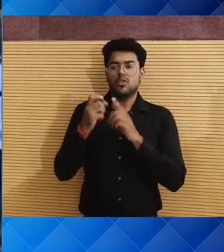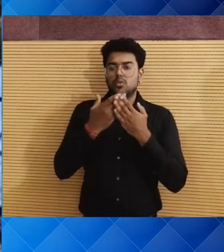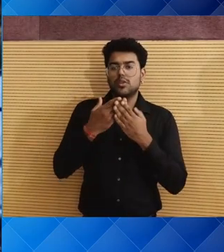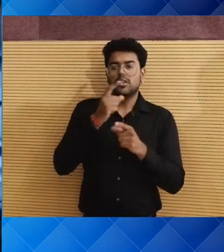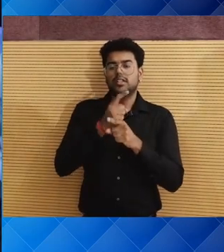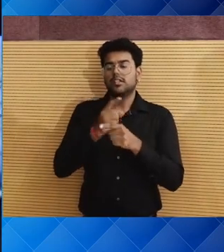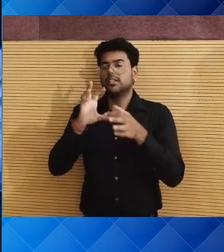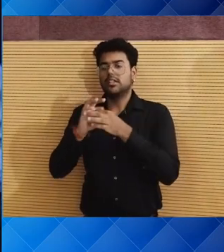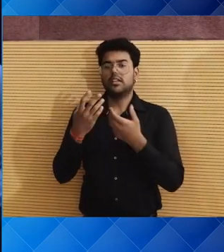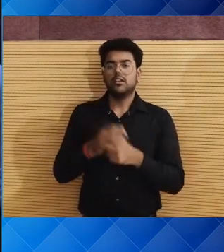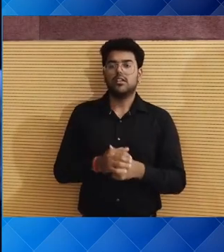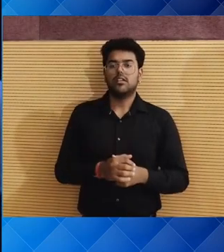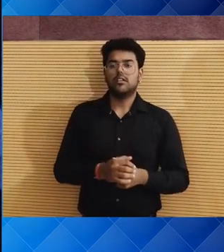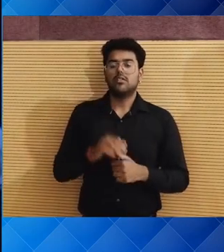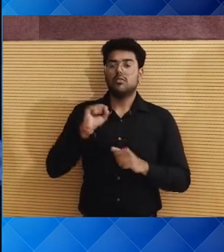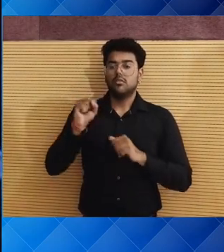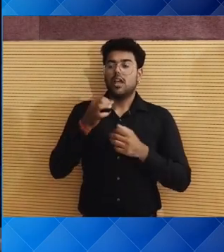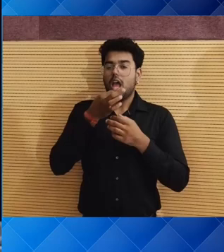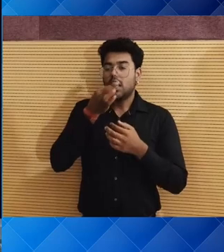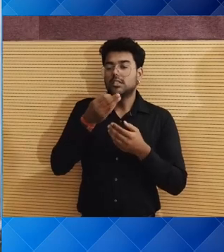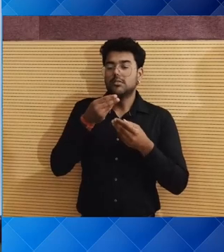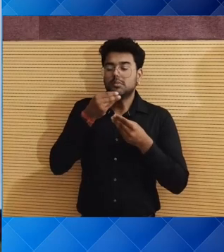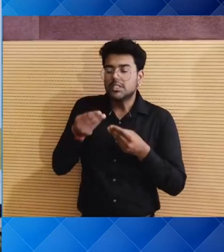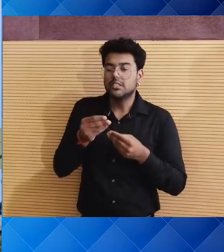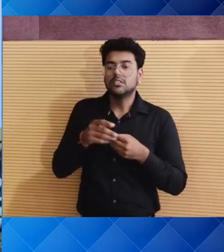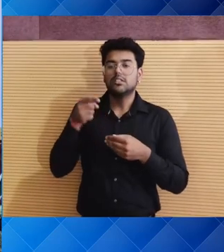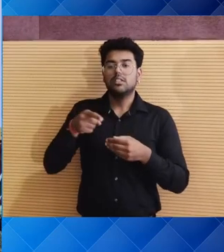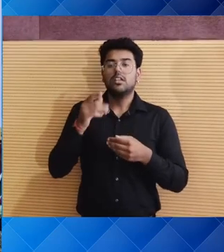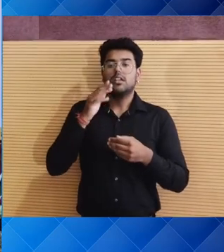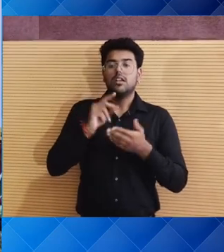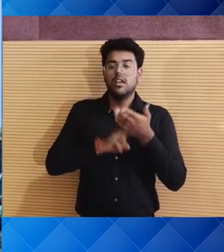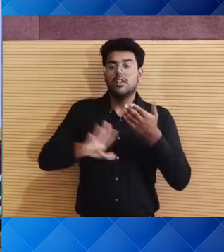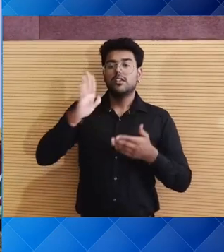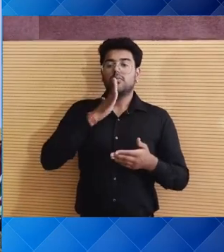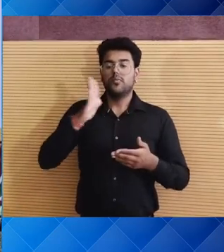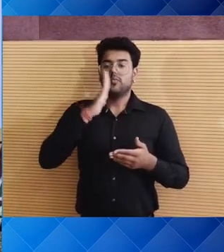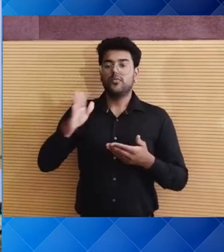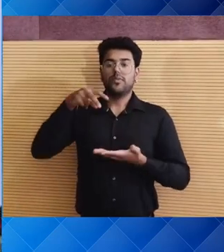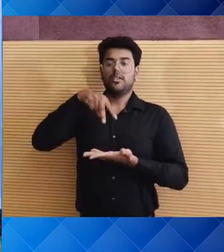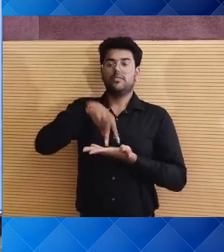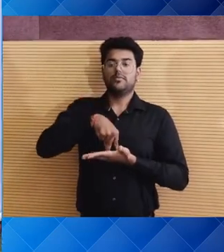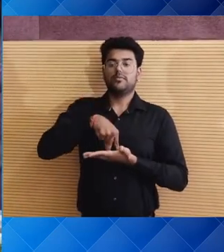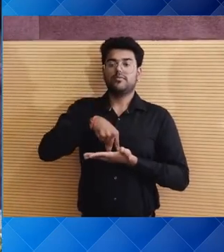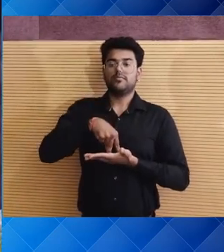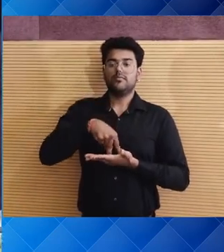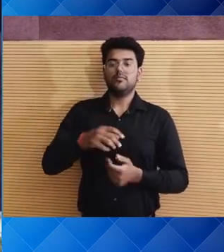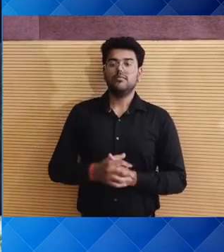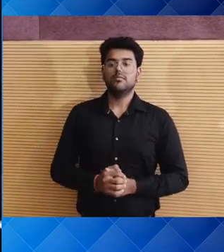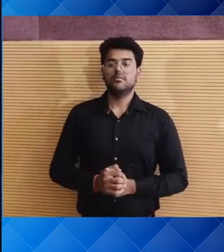शिक्षकगणों और महानुभावों से निवेदन करूंगा कि राष्ट्रगान हेतु अपने अपने स्थान पर खड़े हो जाएं।